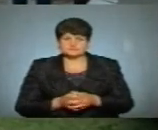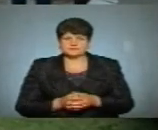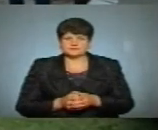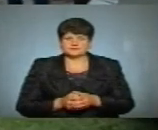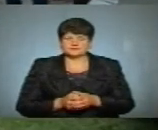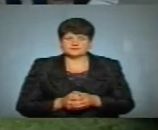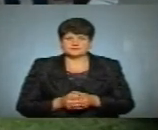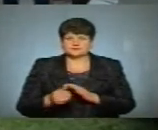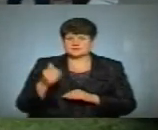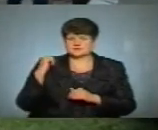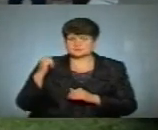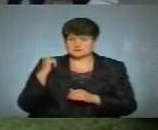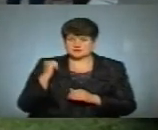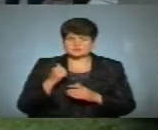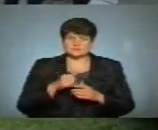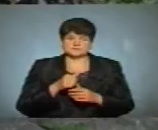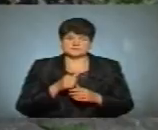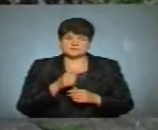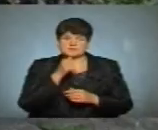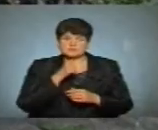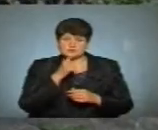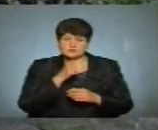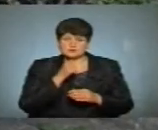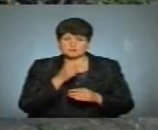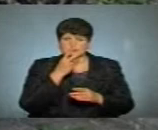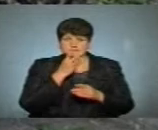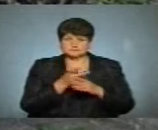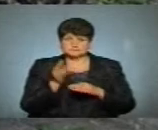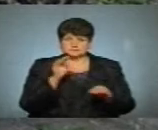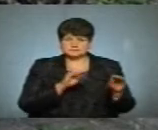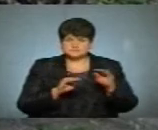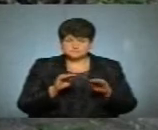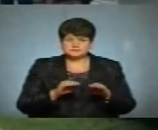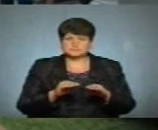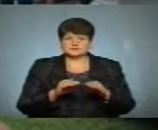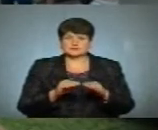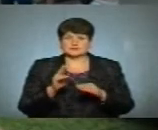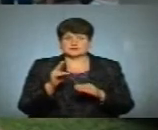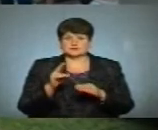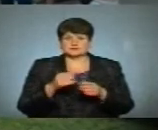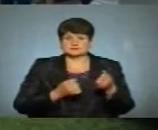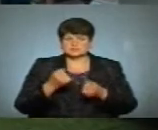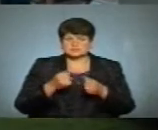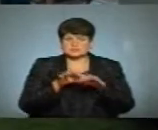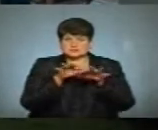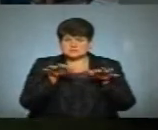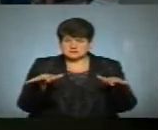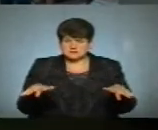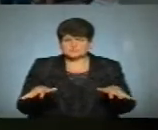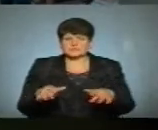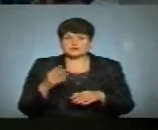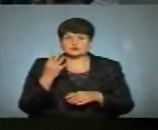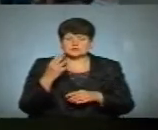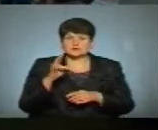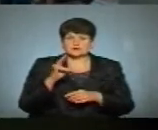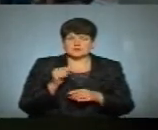нами, скажімо так, спроба чи реалізація маскування, джип накритий сіткою. Значить, стандартний розмір сітки 4 на